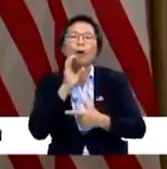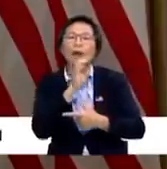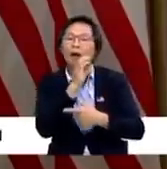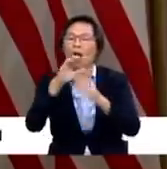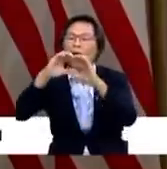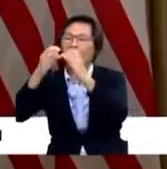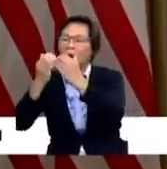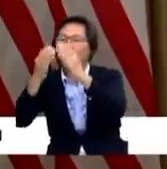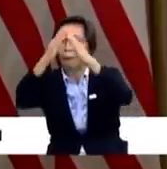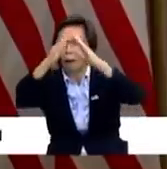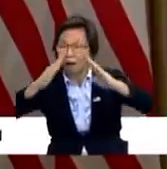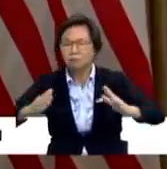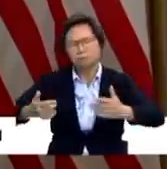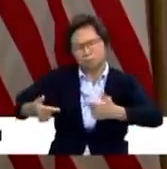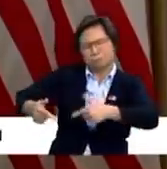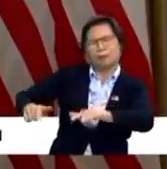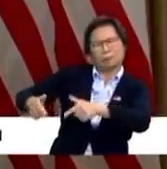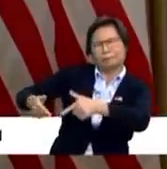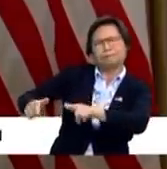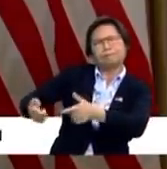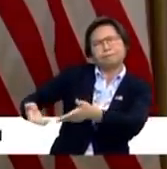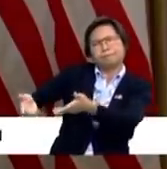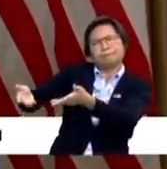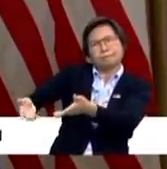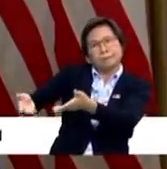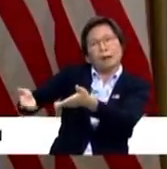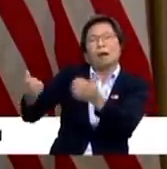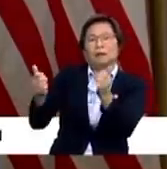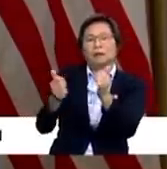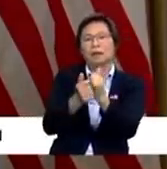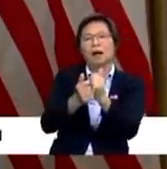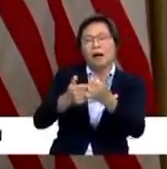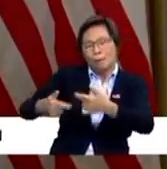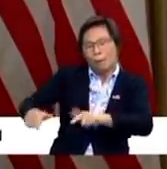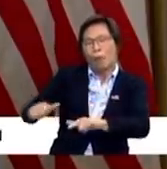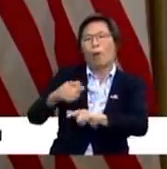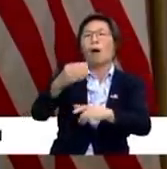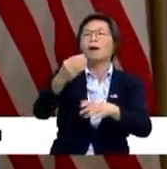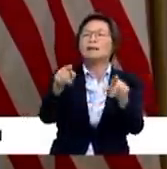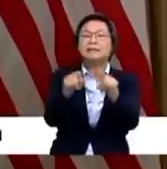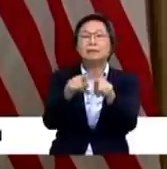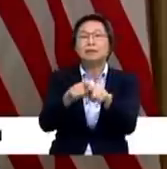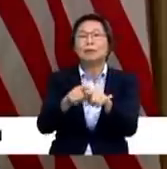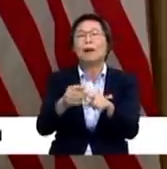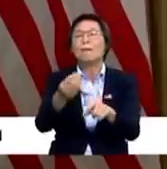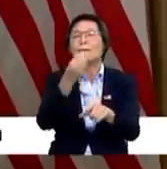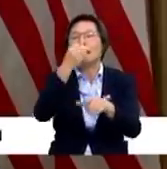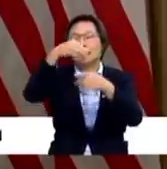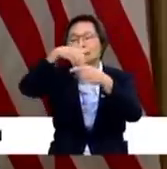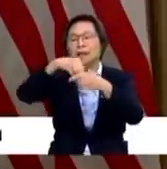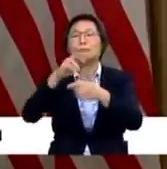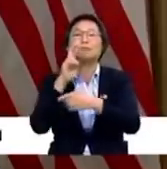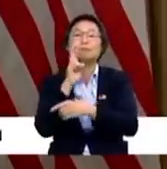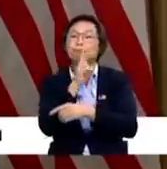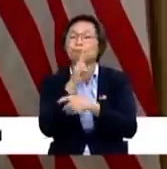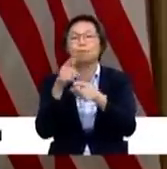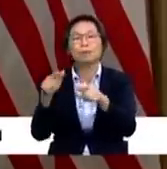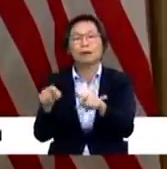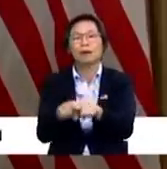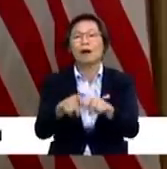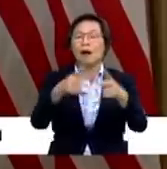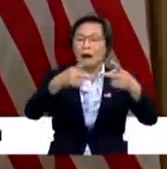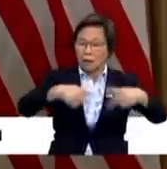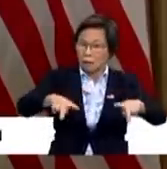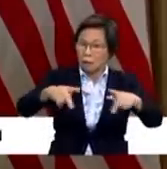Clubhouse adalah dibenarkan selaras dengan kebenaran dan in pemilik memiliki premis